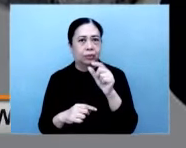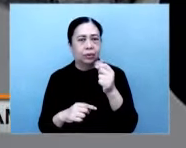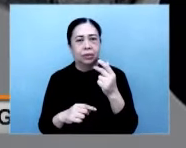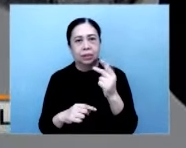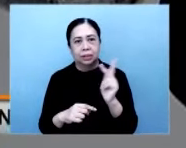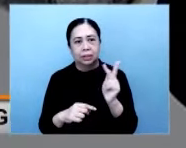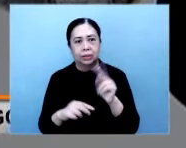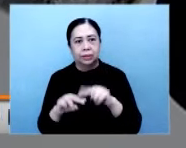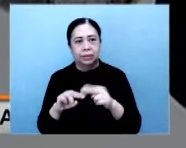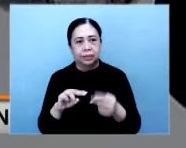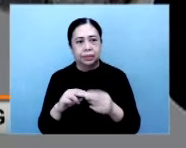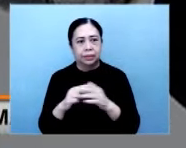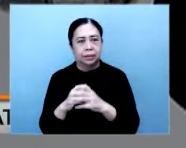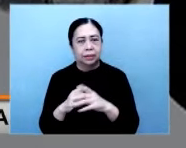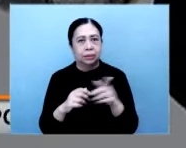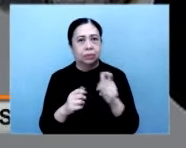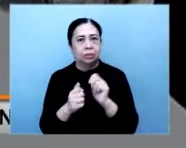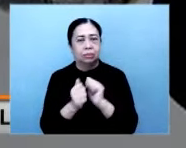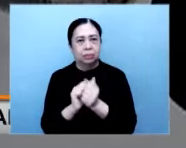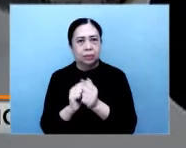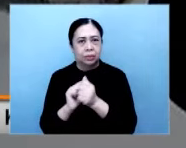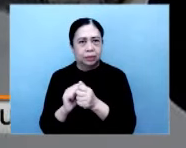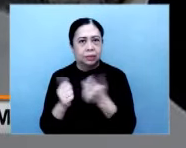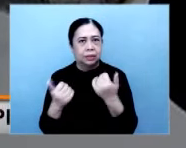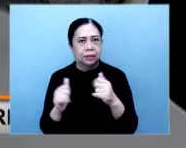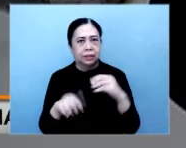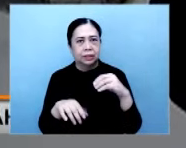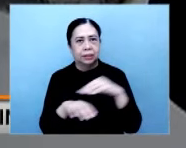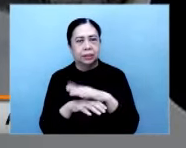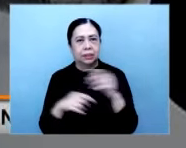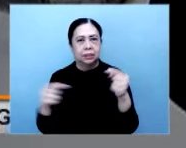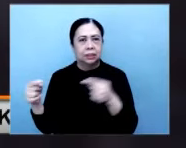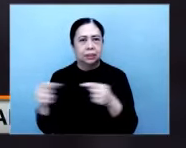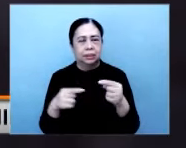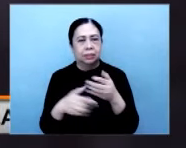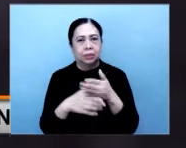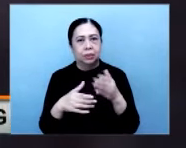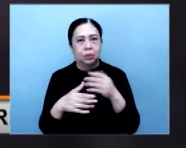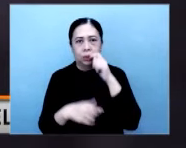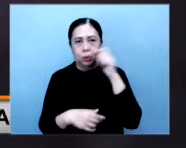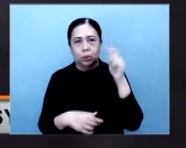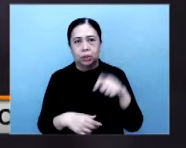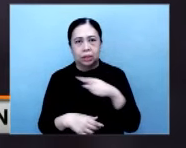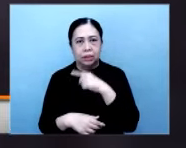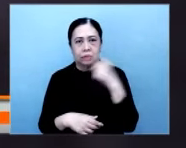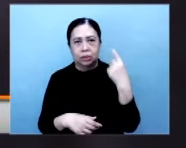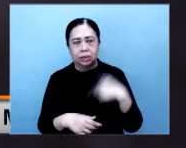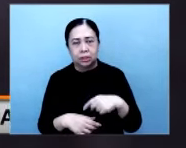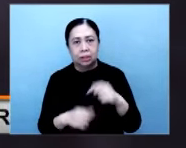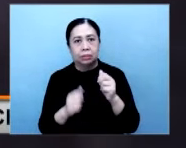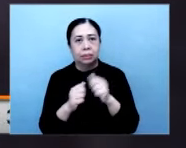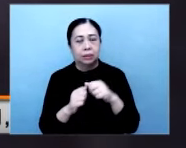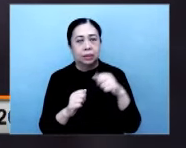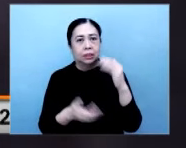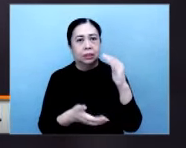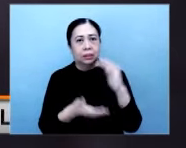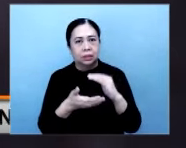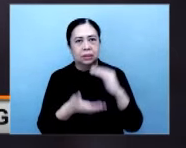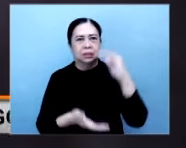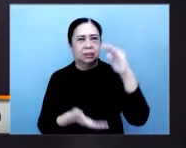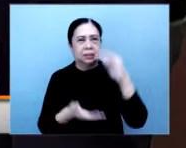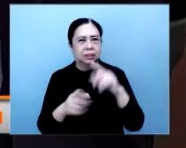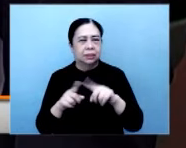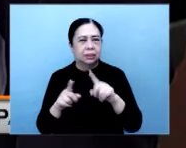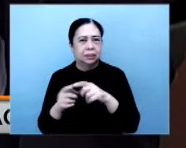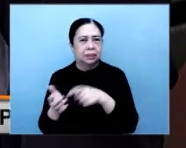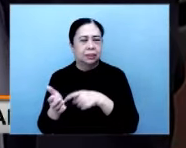kerosene. Ang price adjustment ay bunsod pa rin ng sigalot sa pagitan ng Ukraine at Russia, maging ang pagbaba at pagtaas ng supply at demand